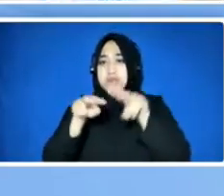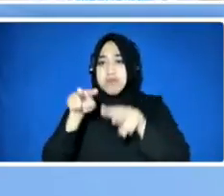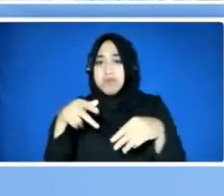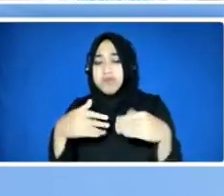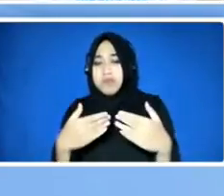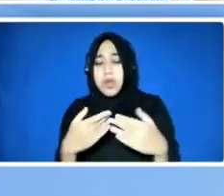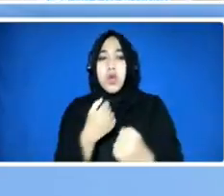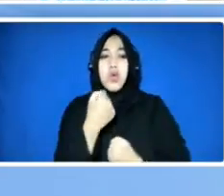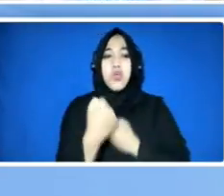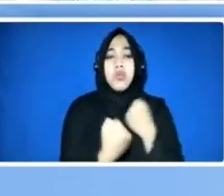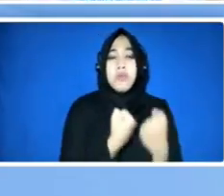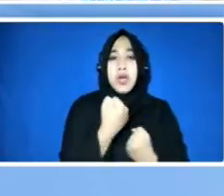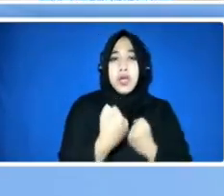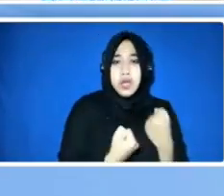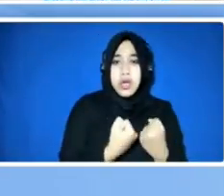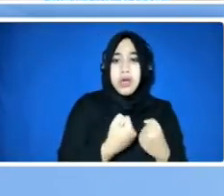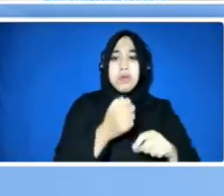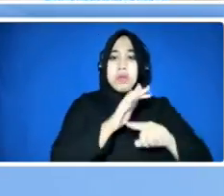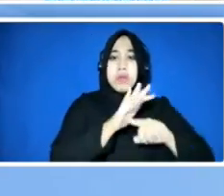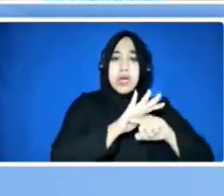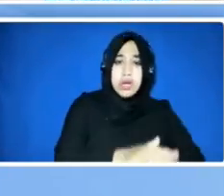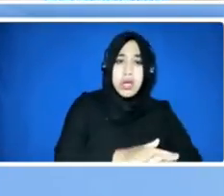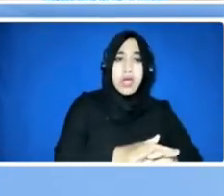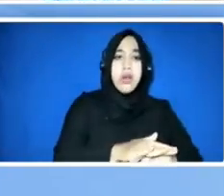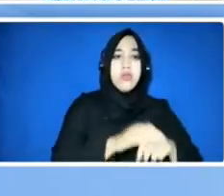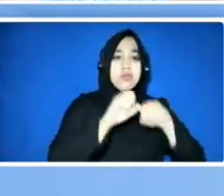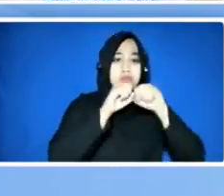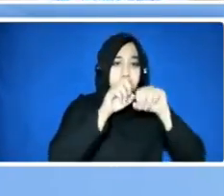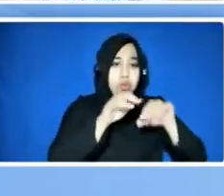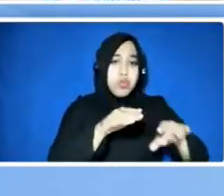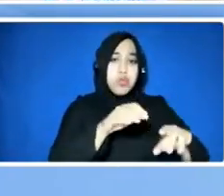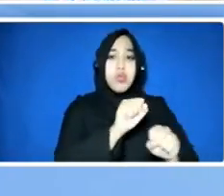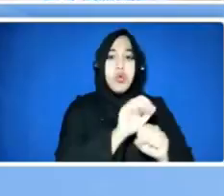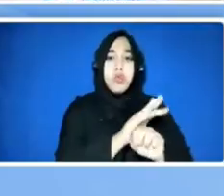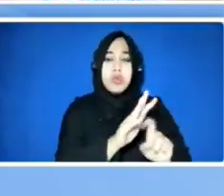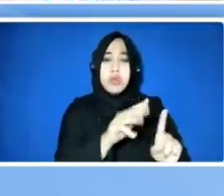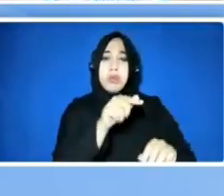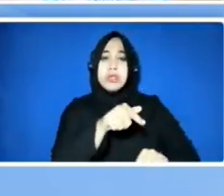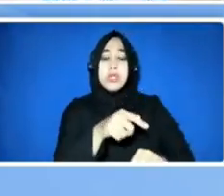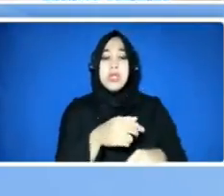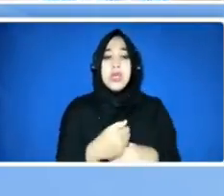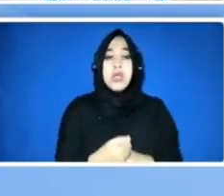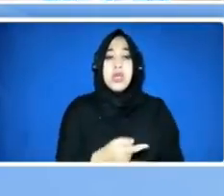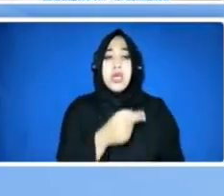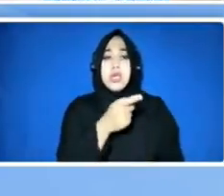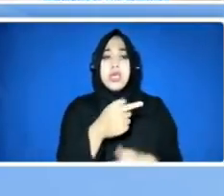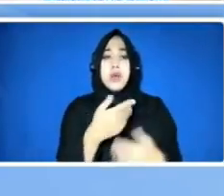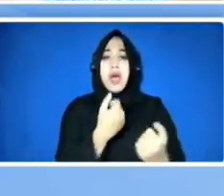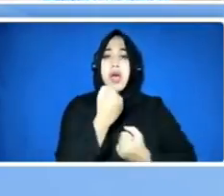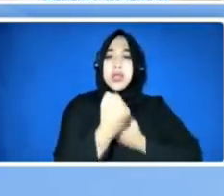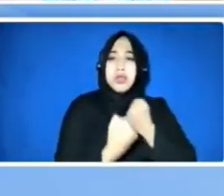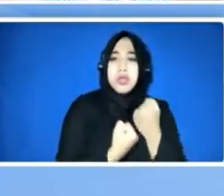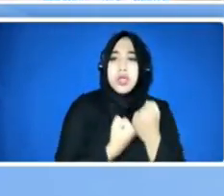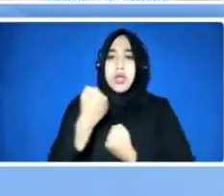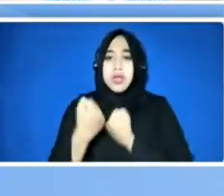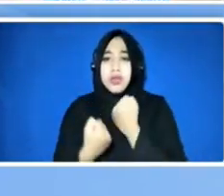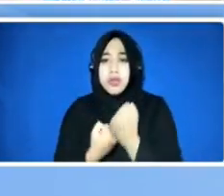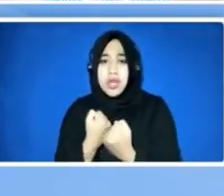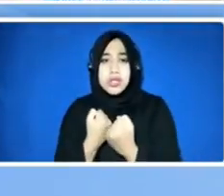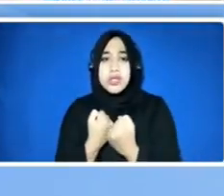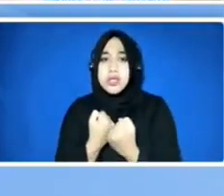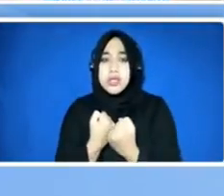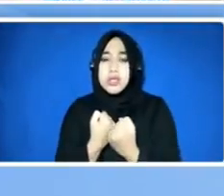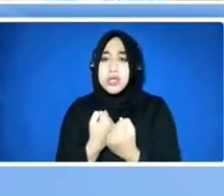sebuah upaya untuk menekan laju penularan, dan ini adalah aktivitas atau kegiatan